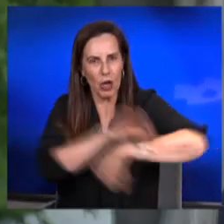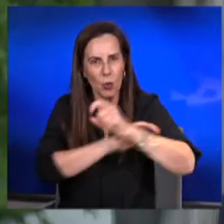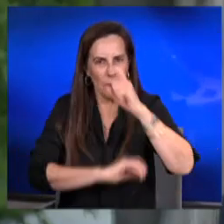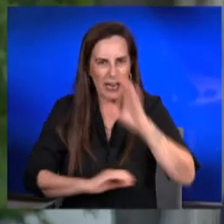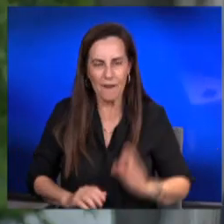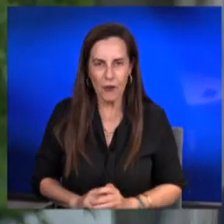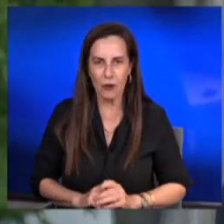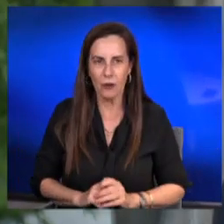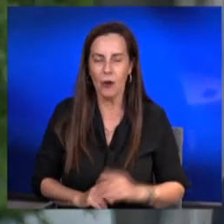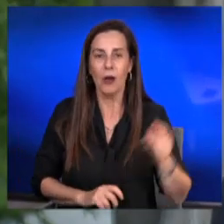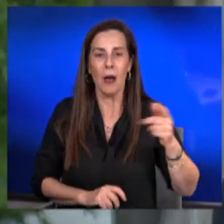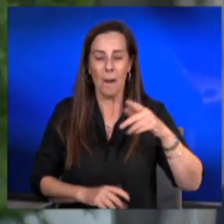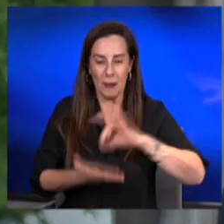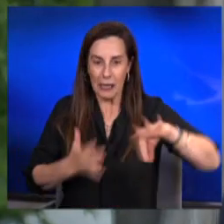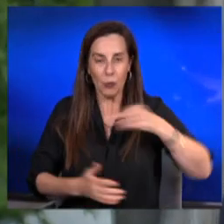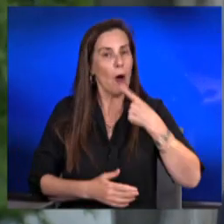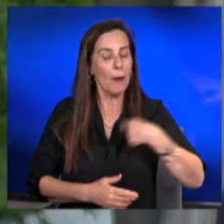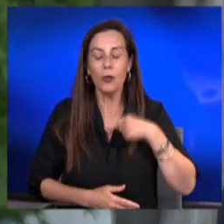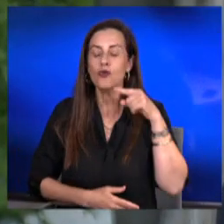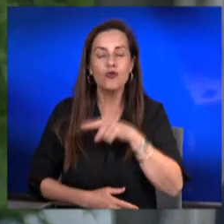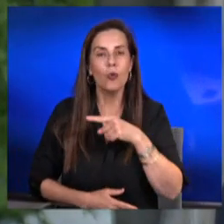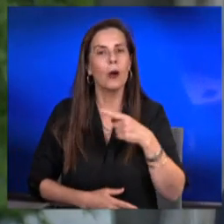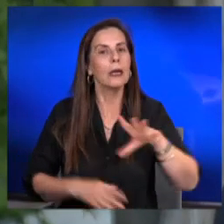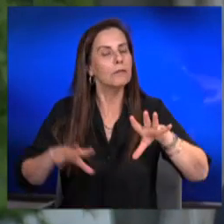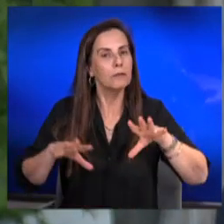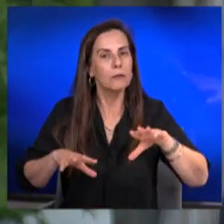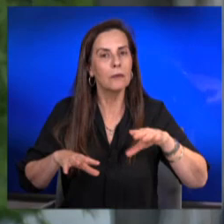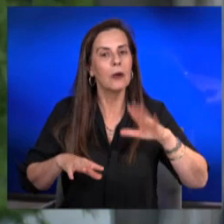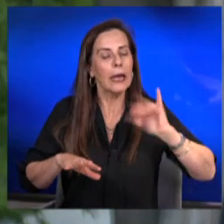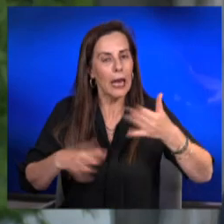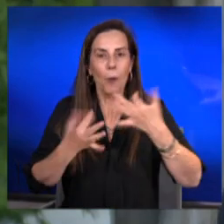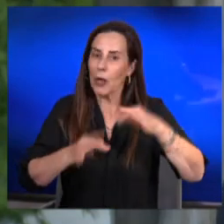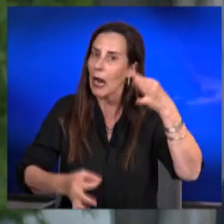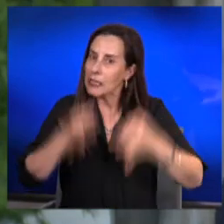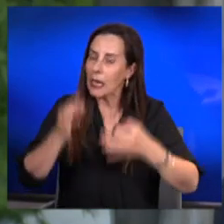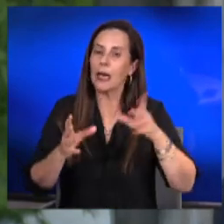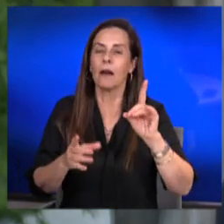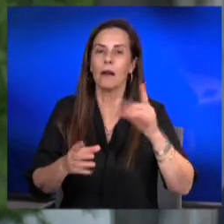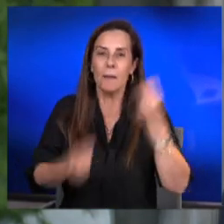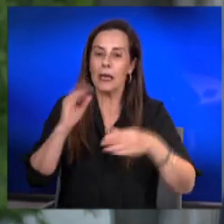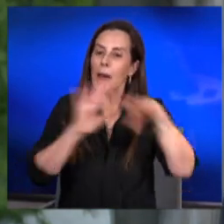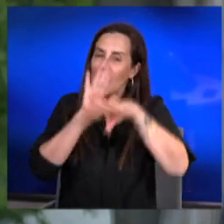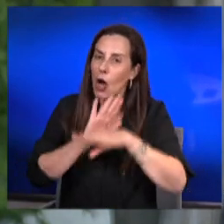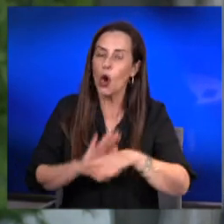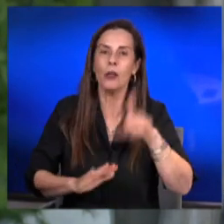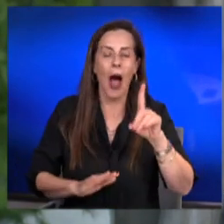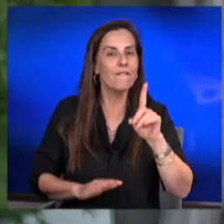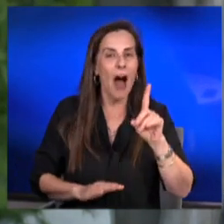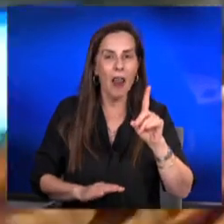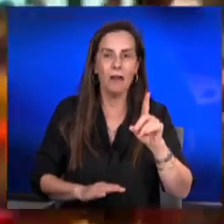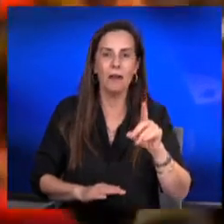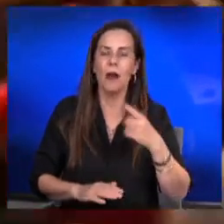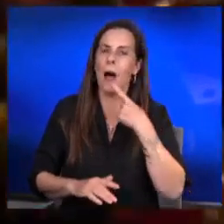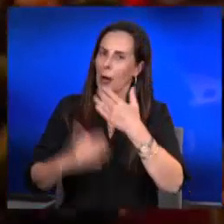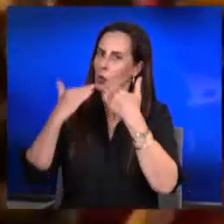הבהיר לי בשיחה שהוא נתן אישור לחזור ולשחק תחת הנחיות משרד הבריאות. כמובן שהודעתי לפרופסור